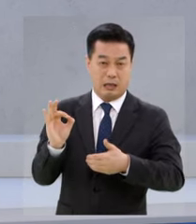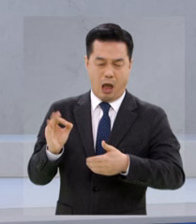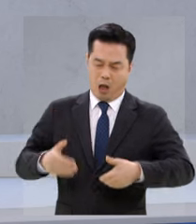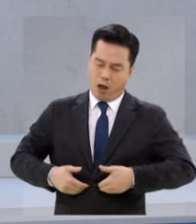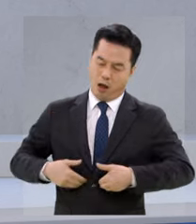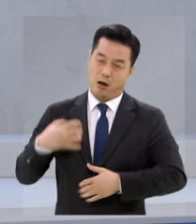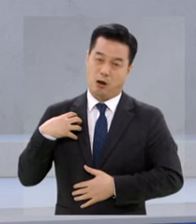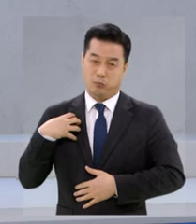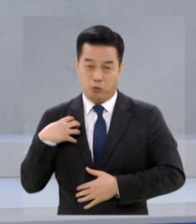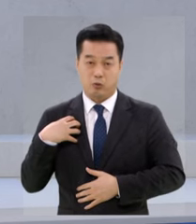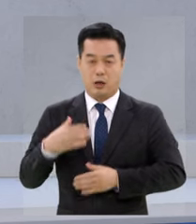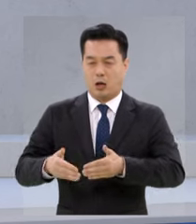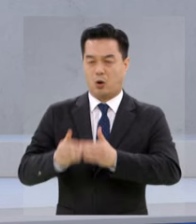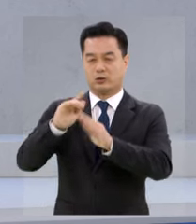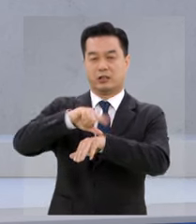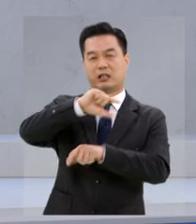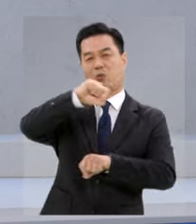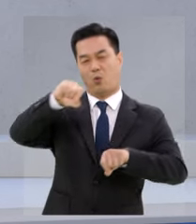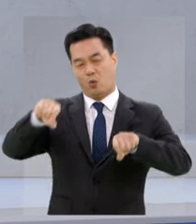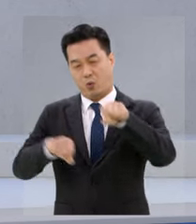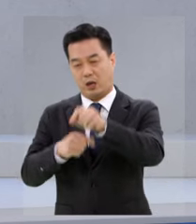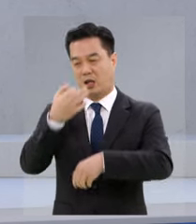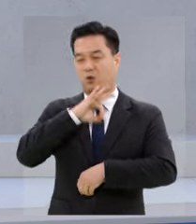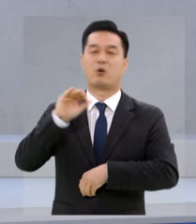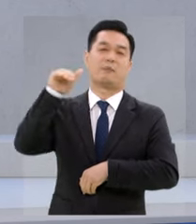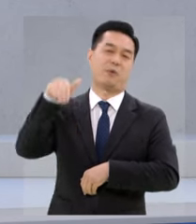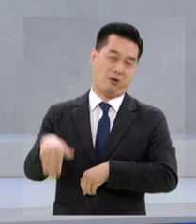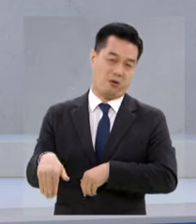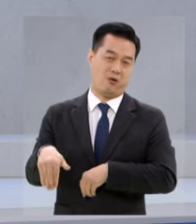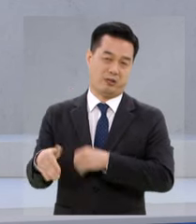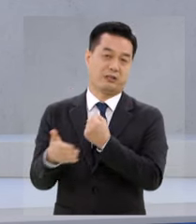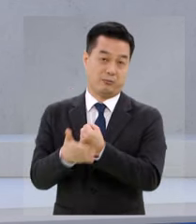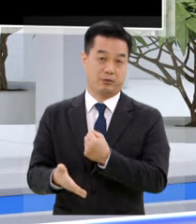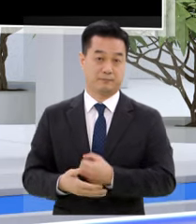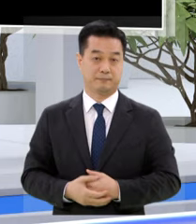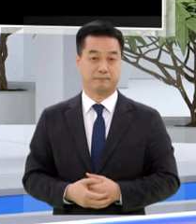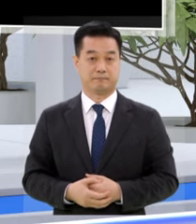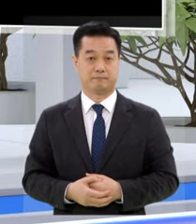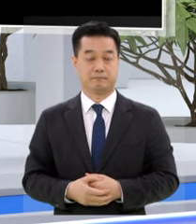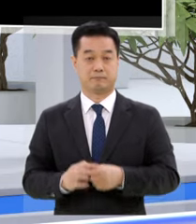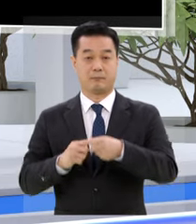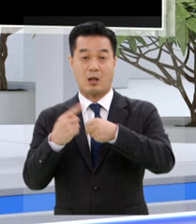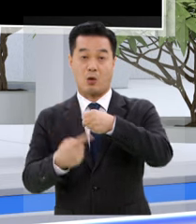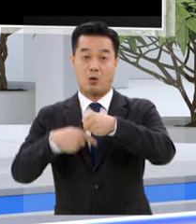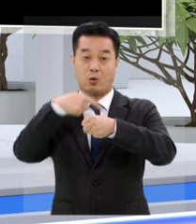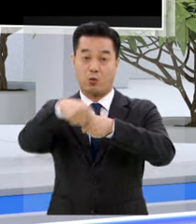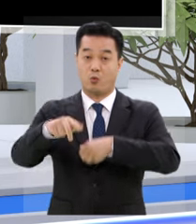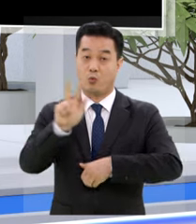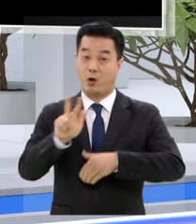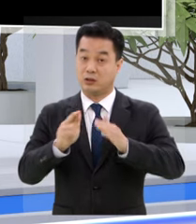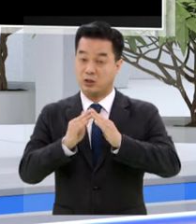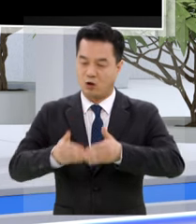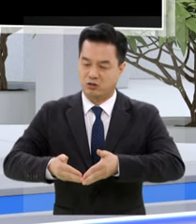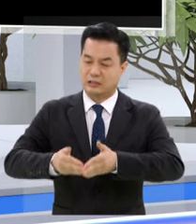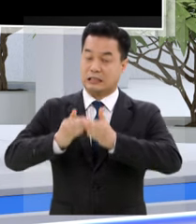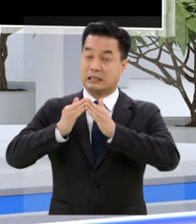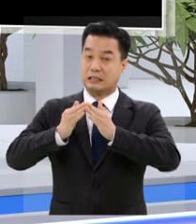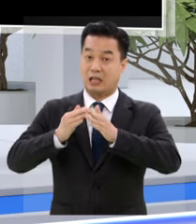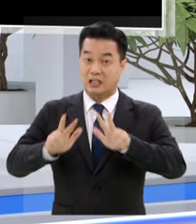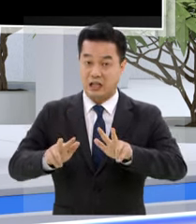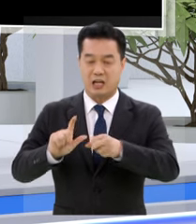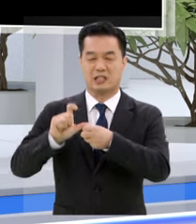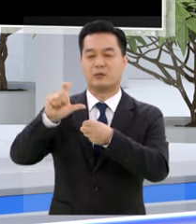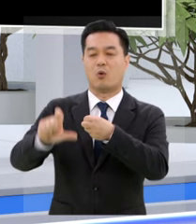시간이 걸리기 때문에 효과가 현저히 떨어진다는 평가입니다 원전 하나 짓는데 이제는 최소